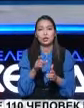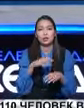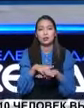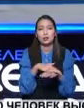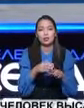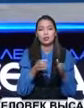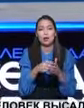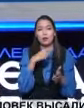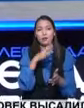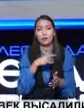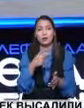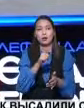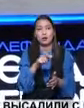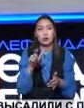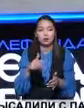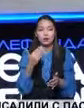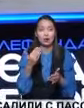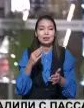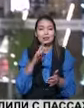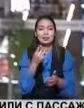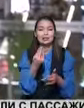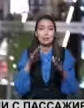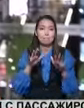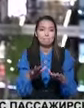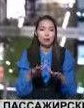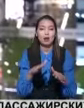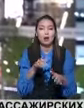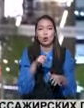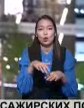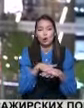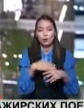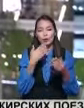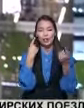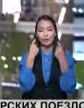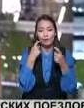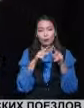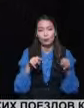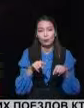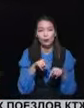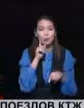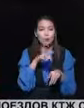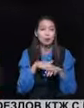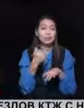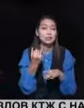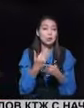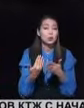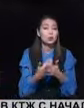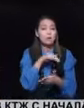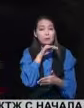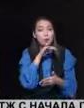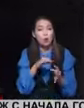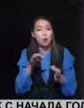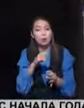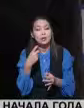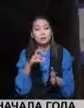штаба поговорили с горожанами в торгово-развлекательном центре. Людям раздали информационные буклеты. Молодежь интересовалась новыми профессиями в области